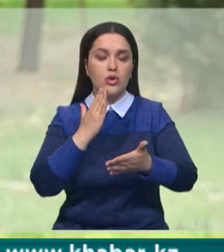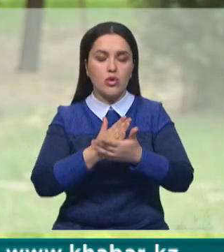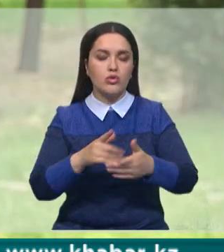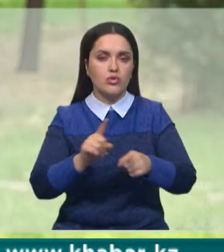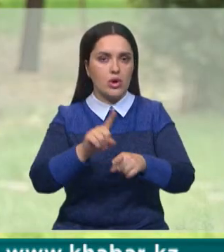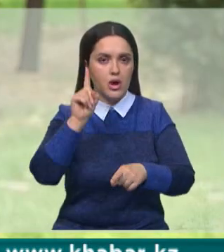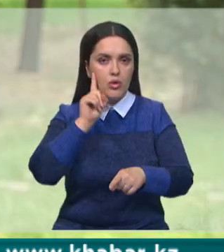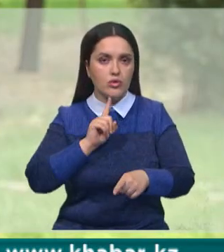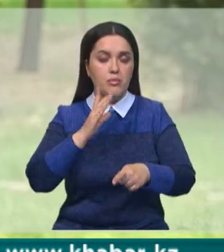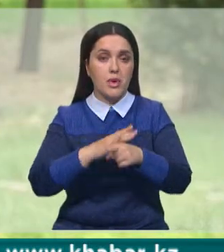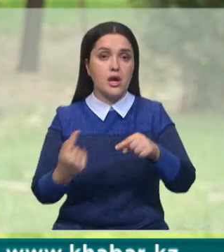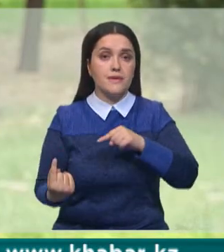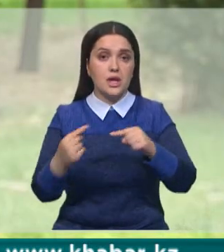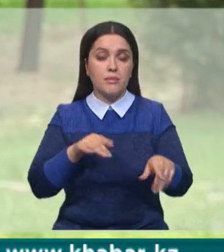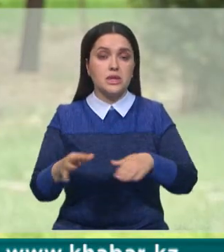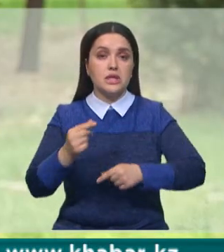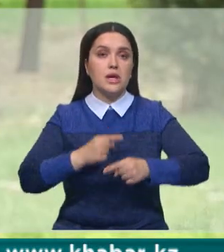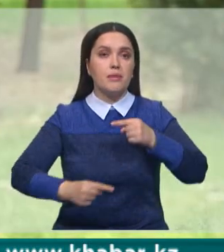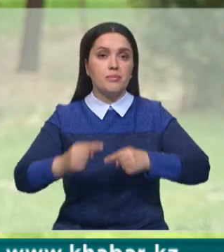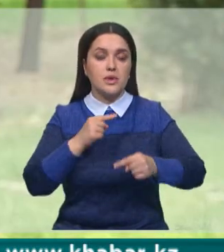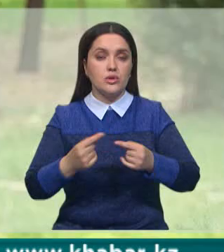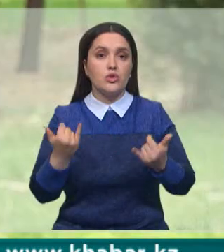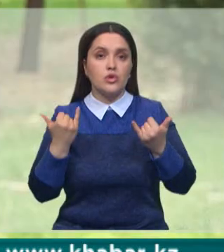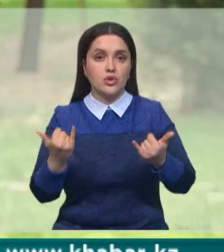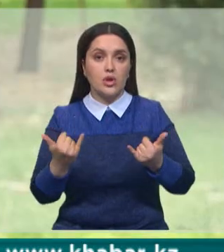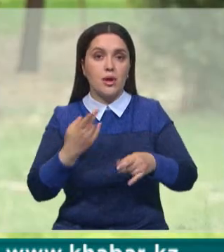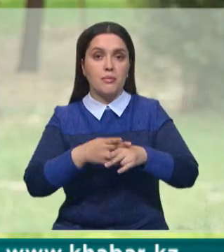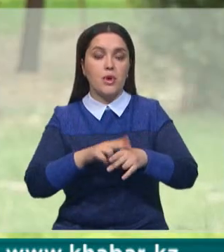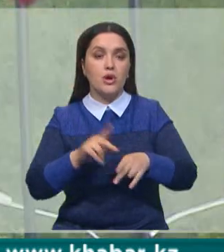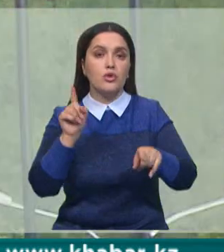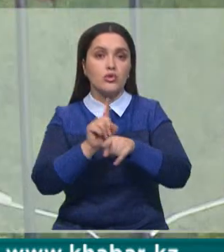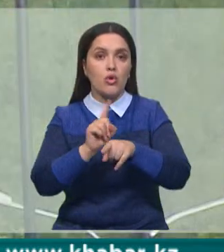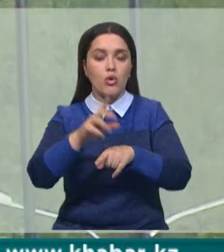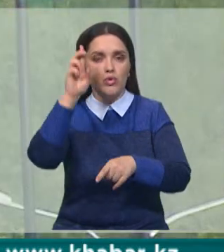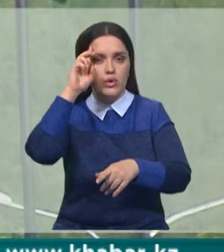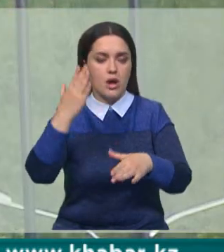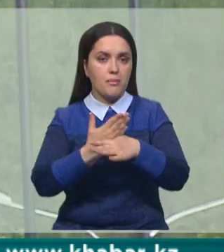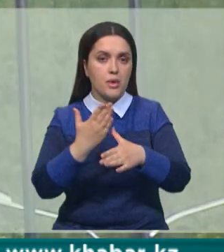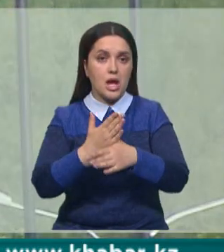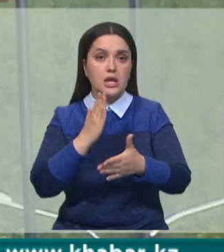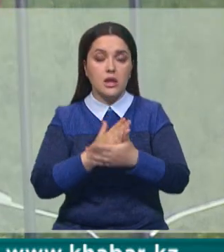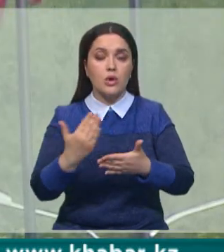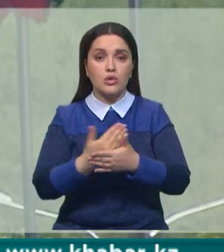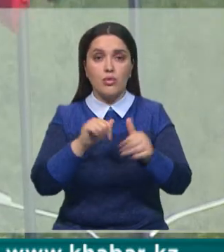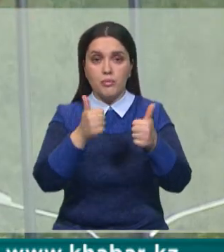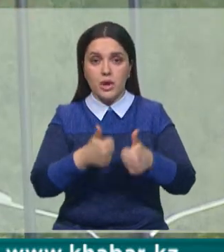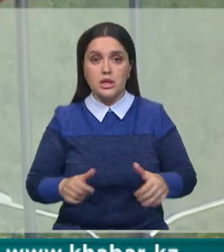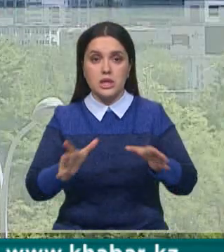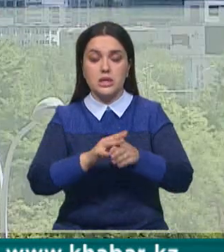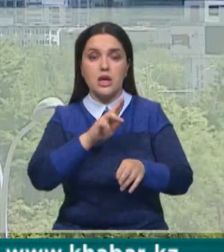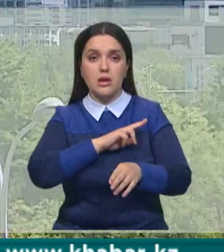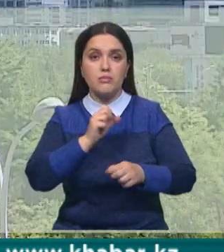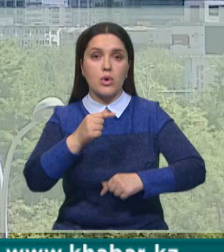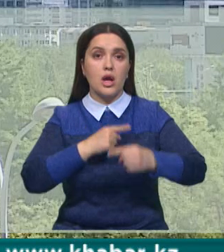стыковка. То есть взаимодействие того же бизнеса теперь дело не только одного бизнеса. Новые модели сотрудничества смогут обсудить бизнесмены